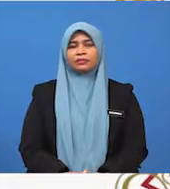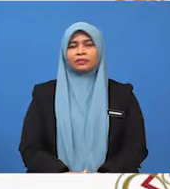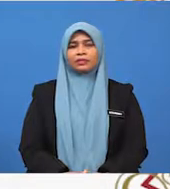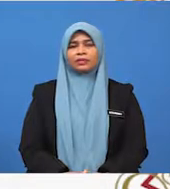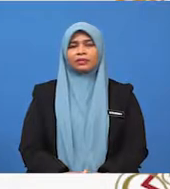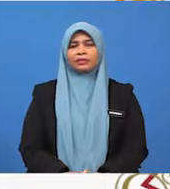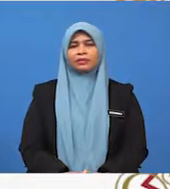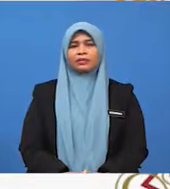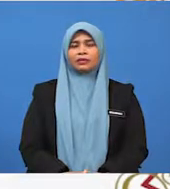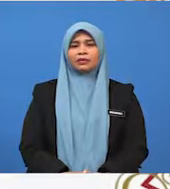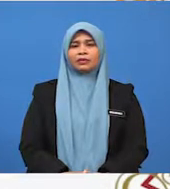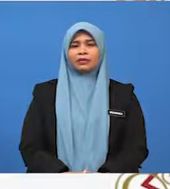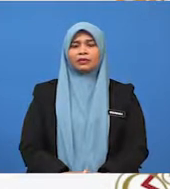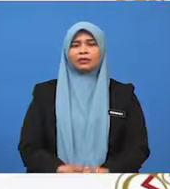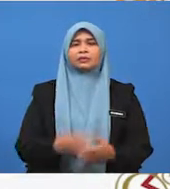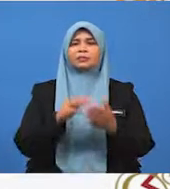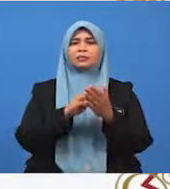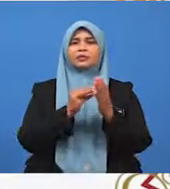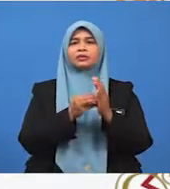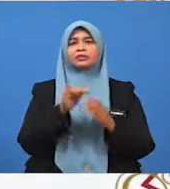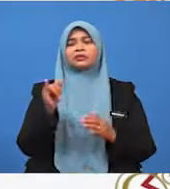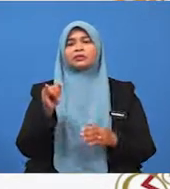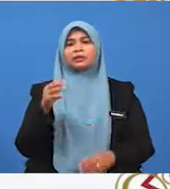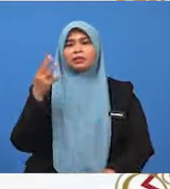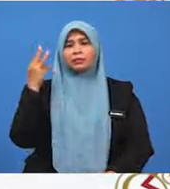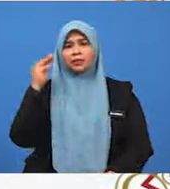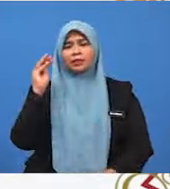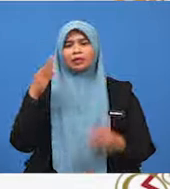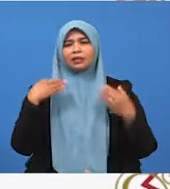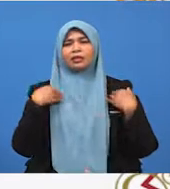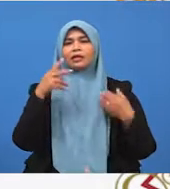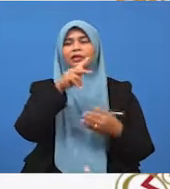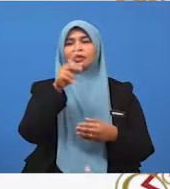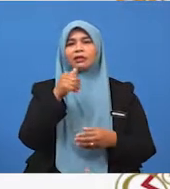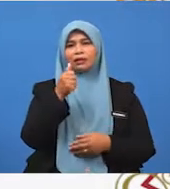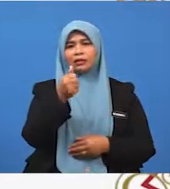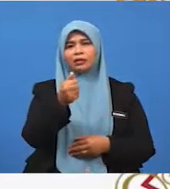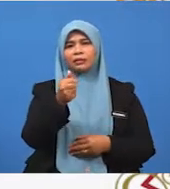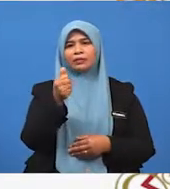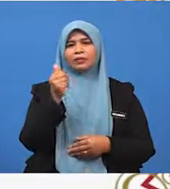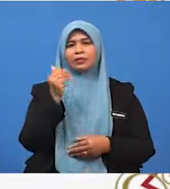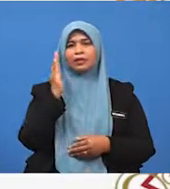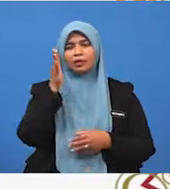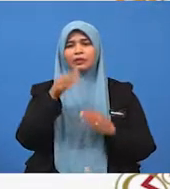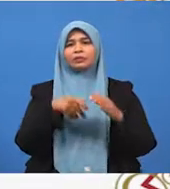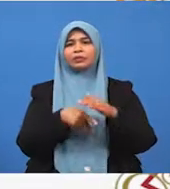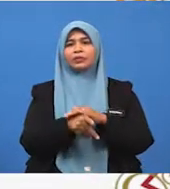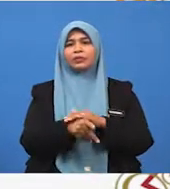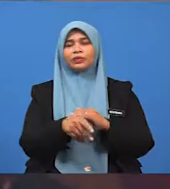kerana bersedih sesudah mereka berpaling, sekiranya mereka tidak beriman kepada keterangan